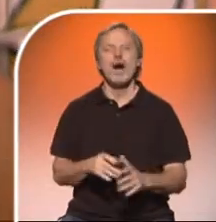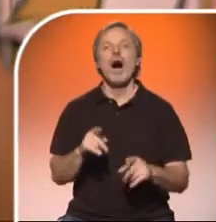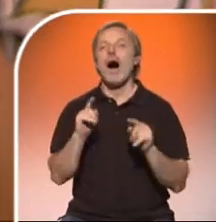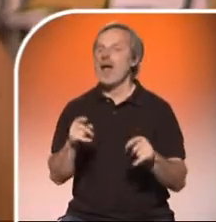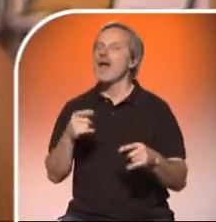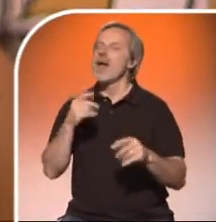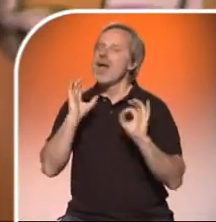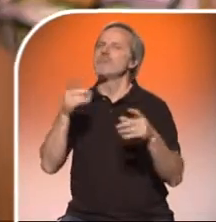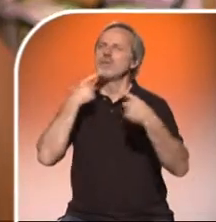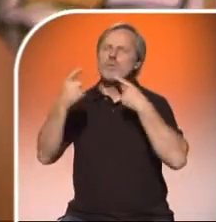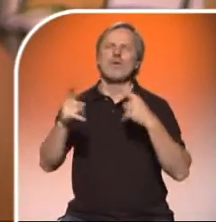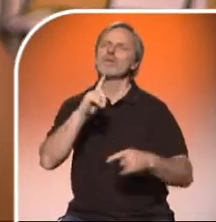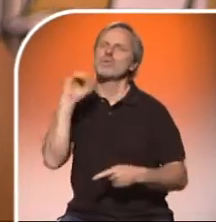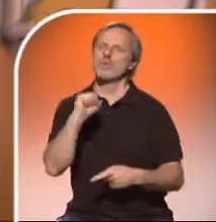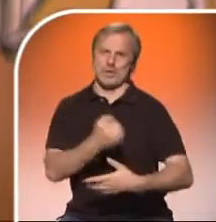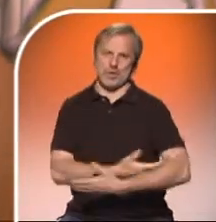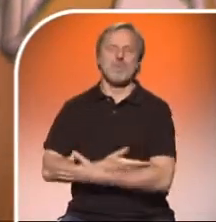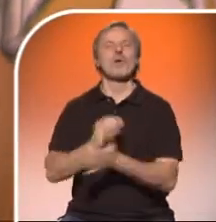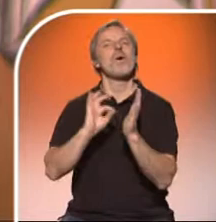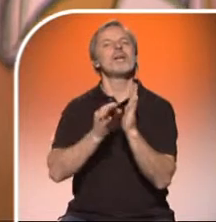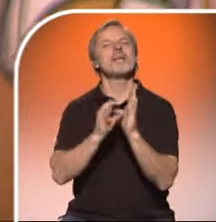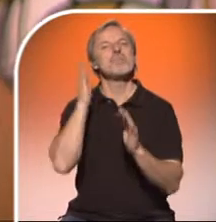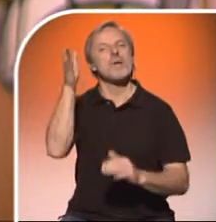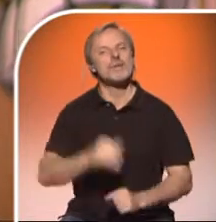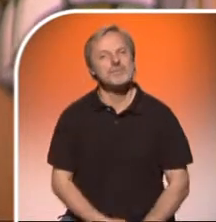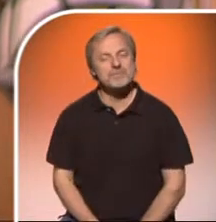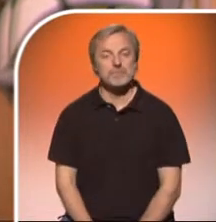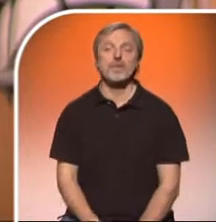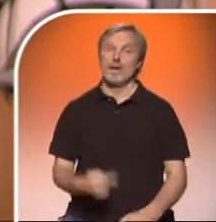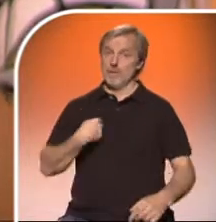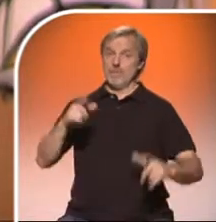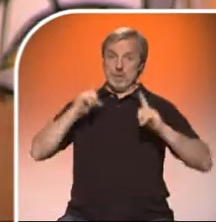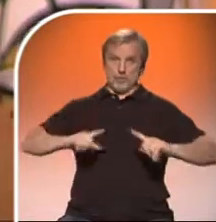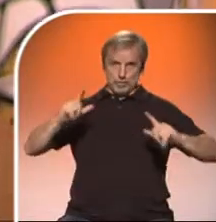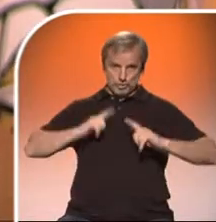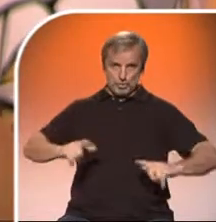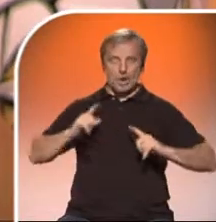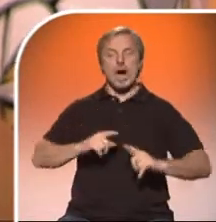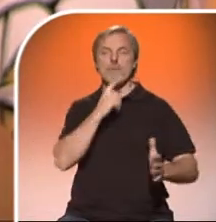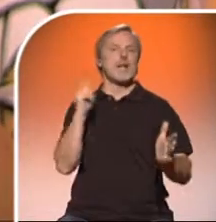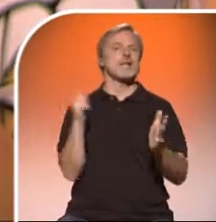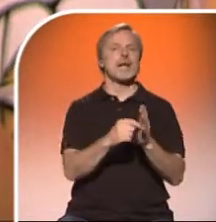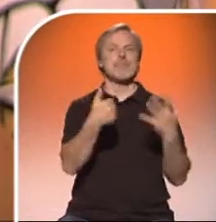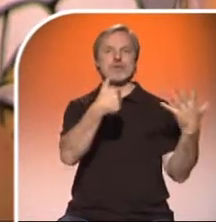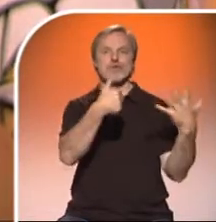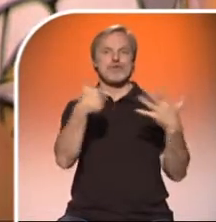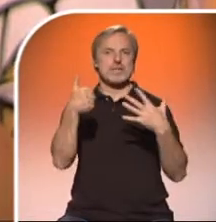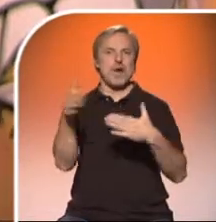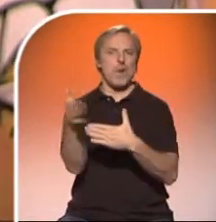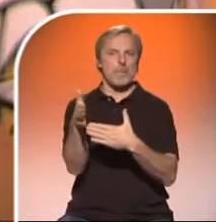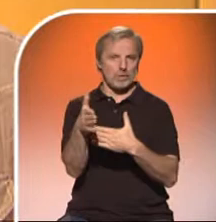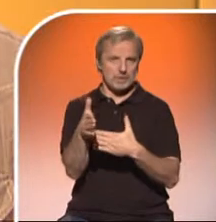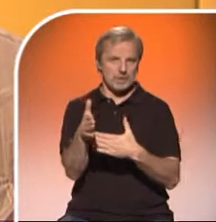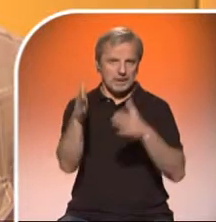je na cestě, kdy vykoukne na svět, kdy čekáte, miminko? Čekáme, máme termín 6. prosince, což je na Mikuláše.